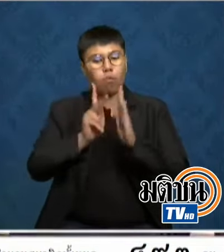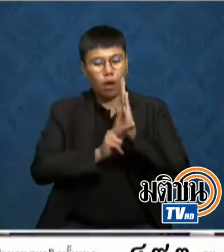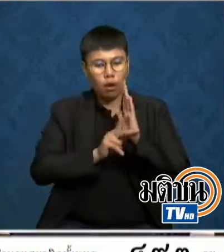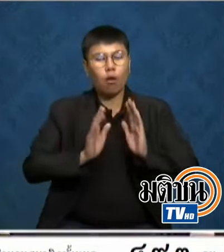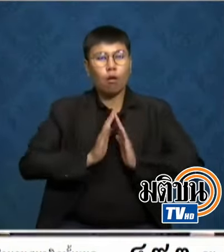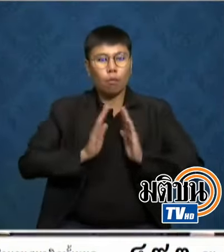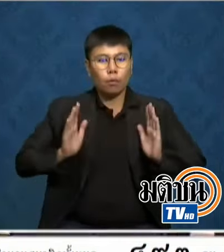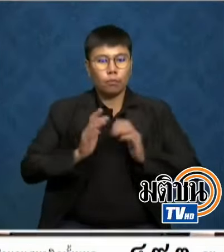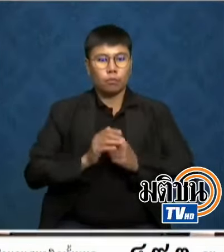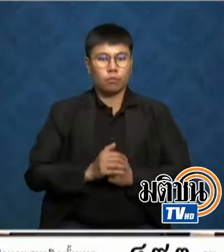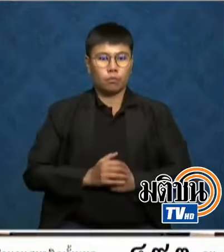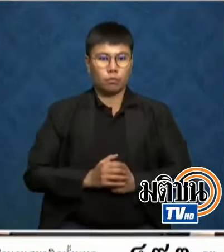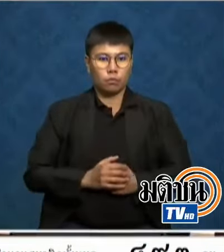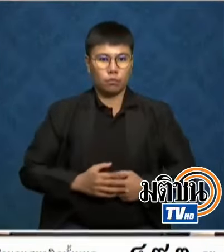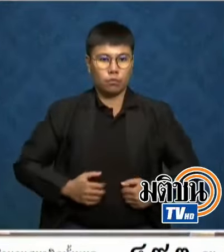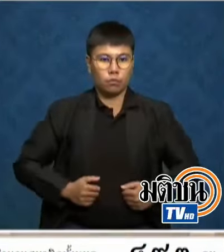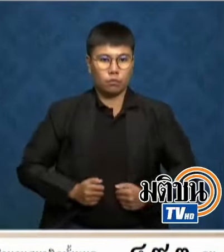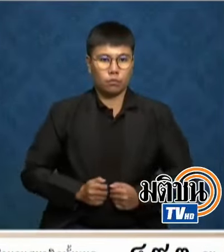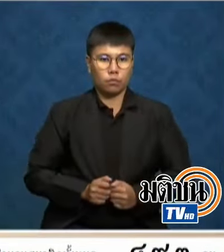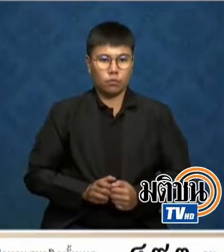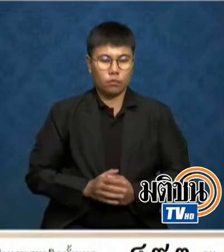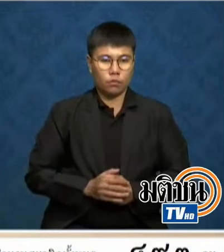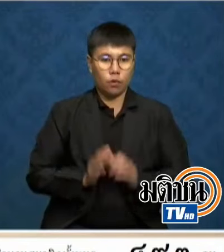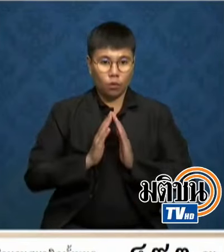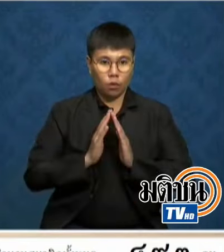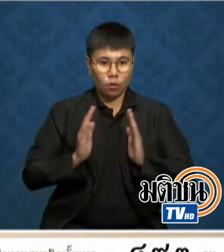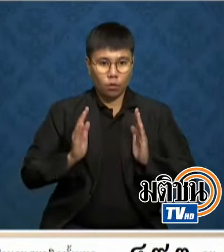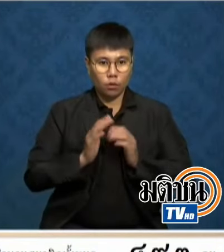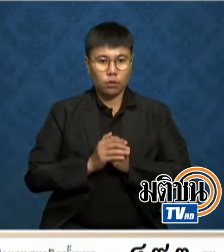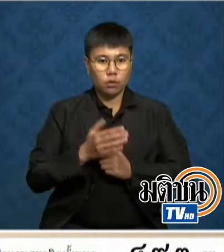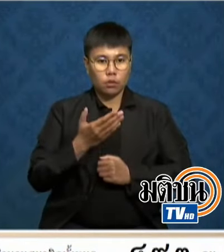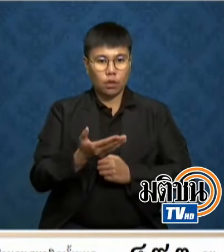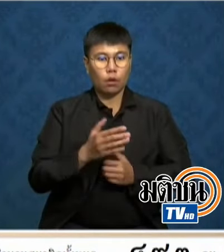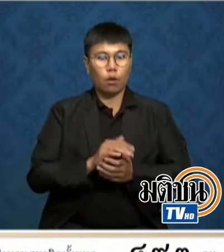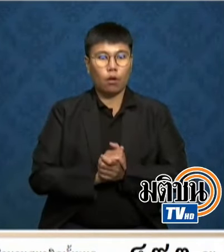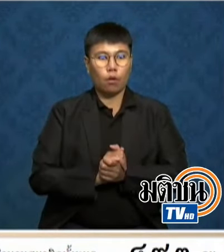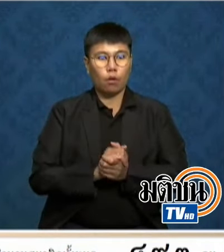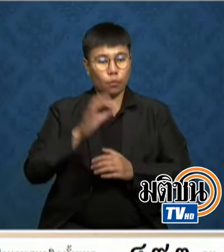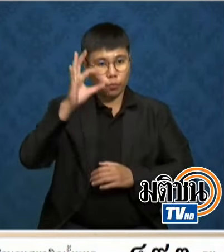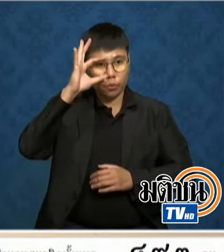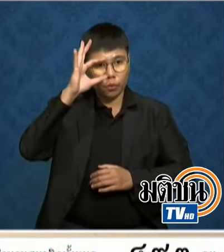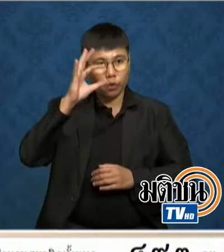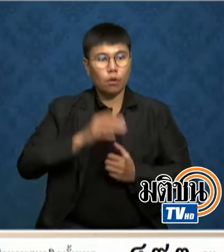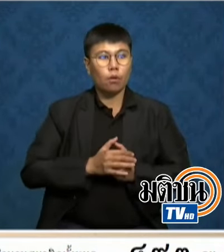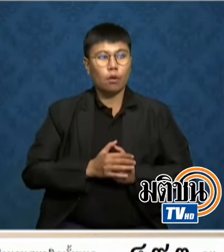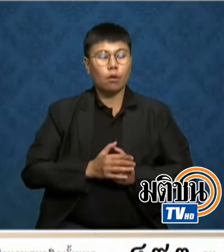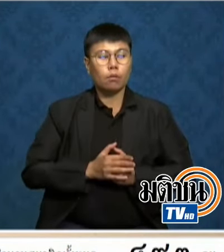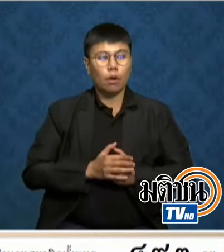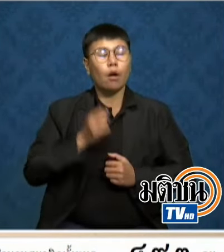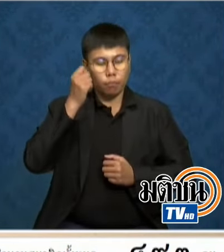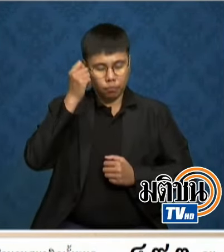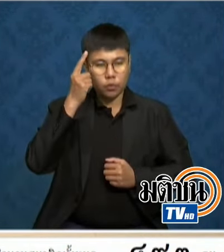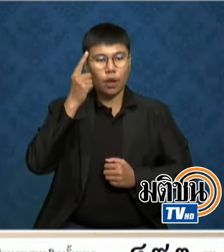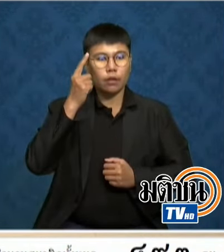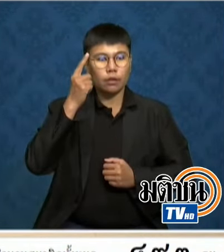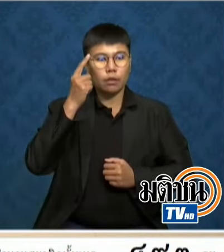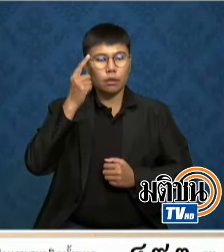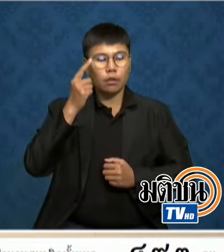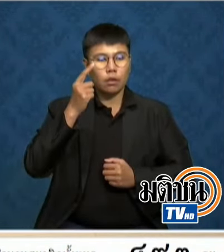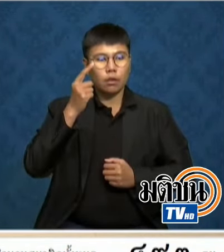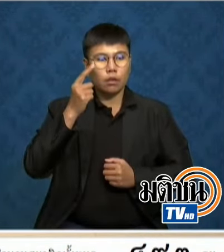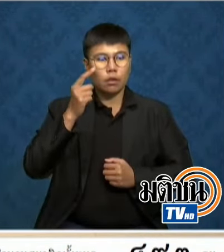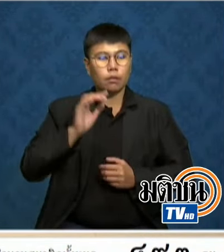ขอบพระคุณครับท่านประธาน ขอบคุณท่านวิโรจน์นะครับแล้วก็เข้าใจดีใน